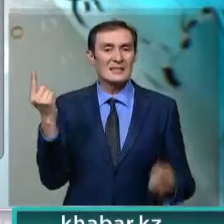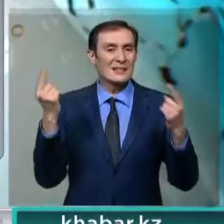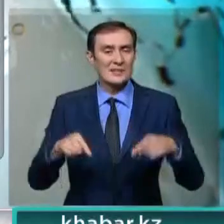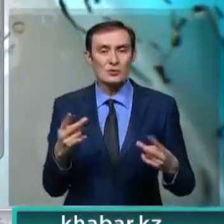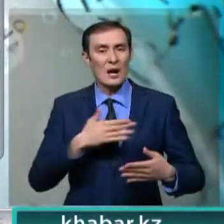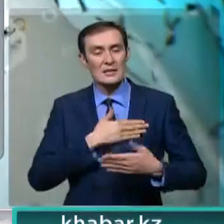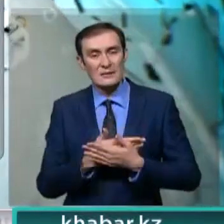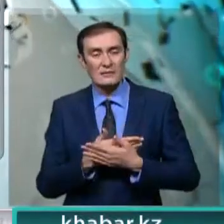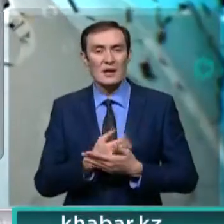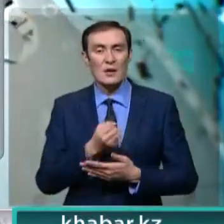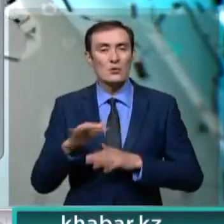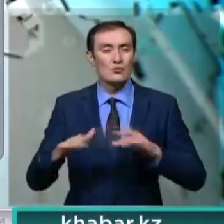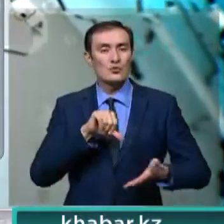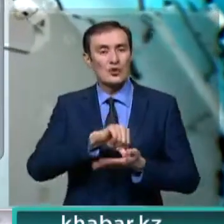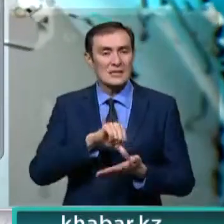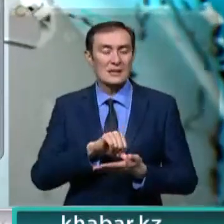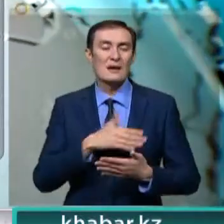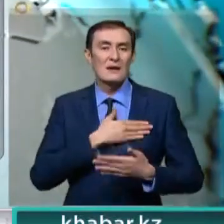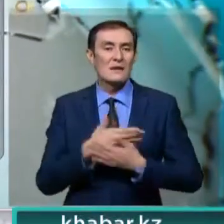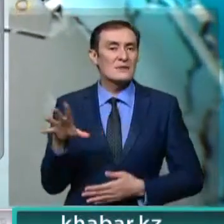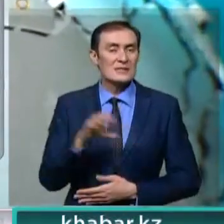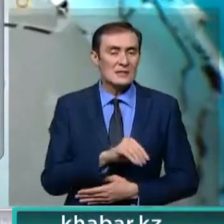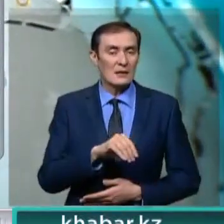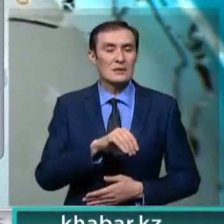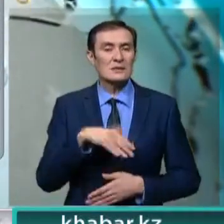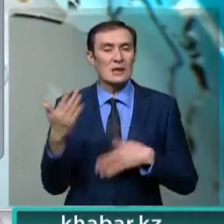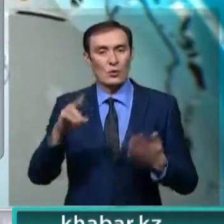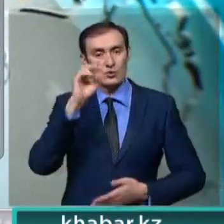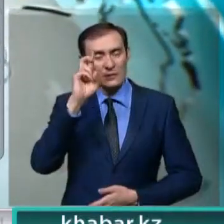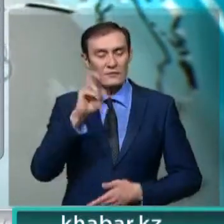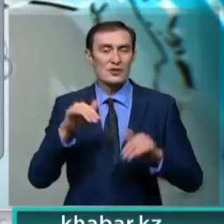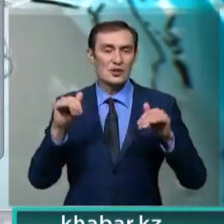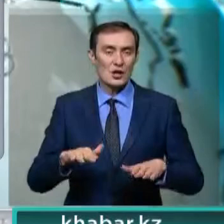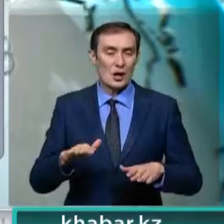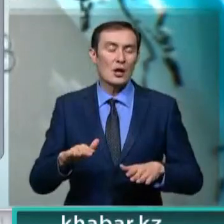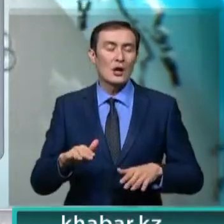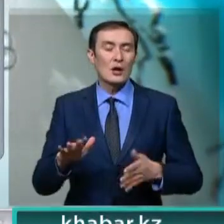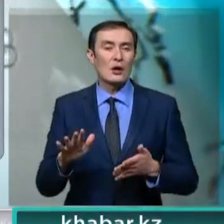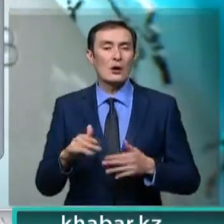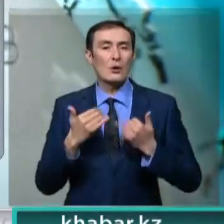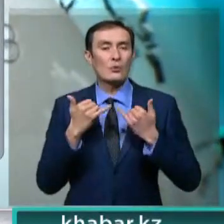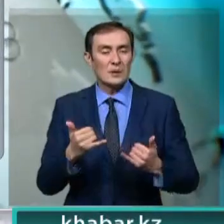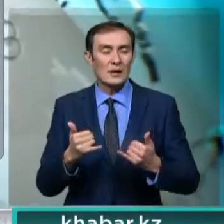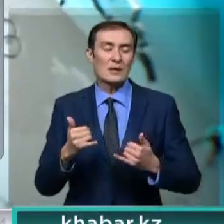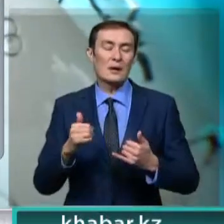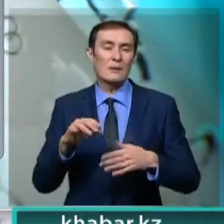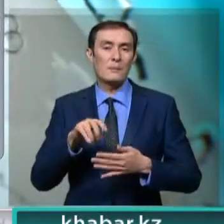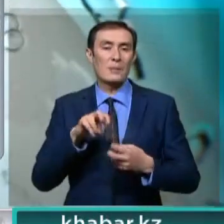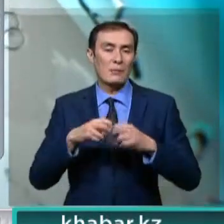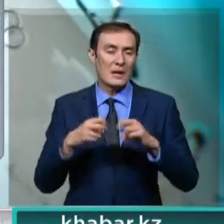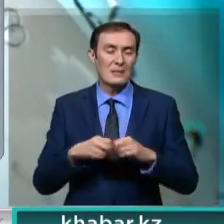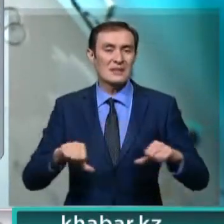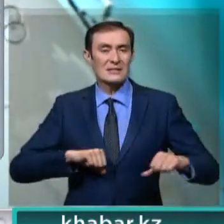требует активного и конструктивного участия всех заинтересованных сторон для решения гуманитарных проблем, борьбы с терроризмом и